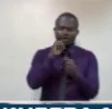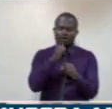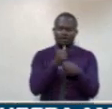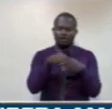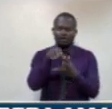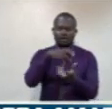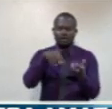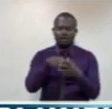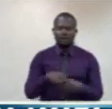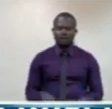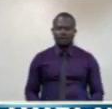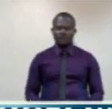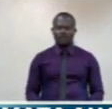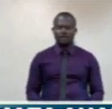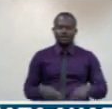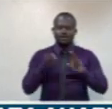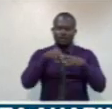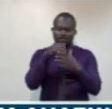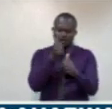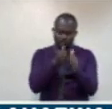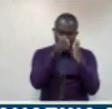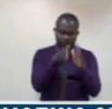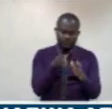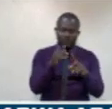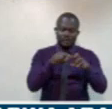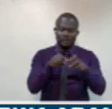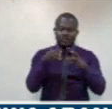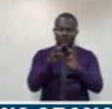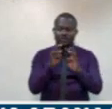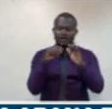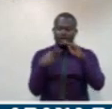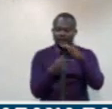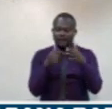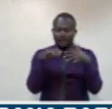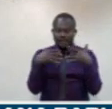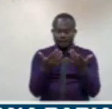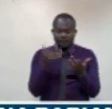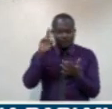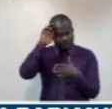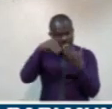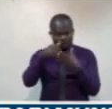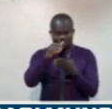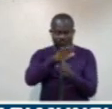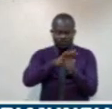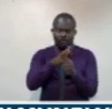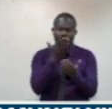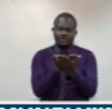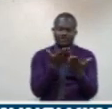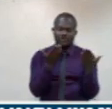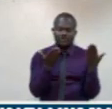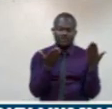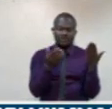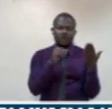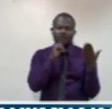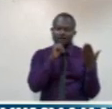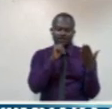mu kivunge. Biba kuri buri muntu wese bitewe na kese yo kwemeza. Uwumva ko yujuje ibisabwa